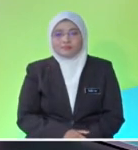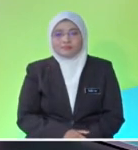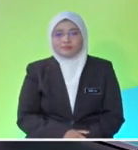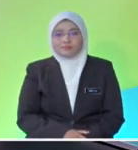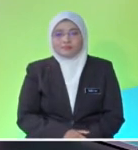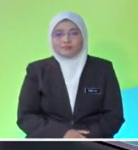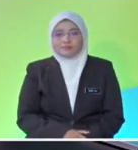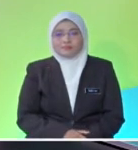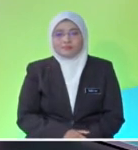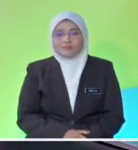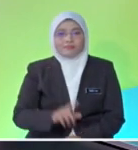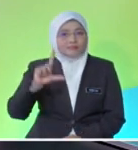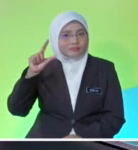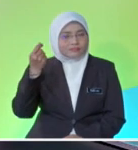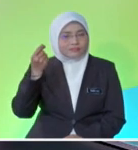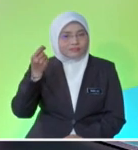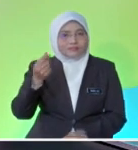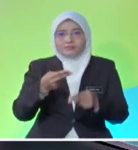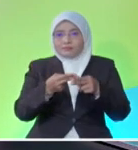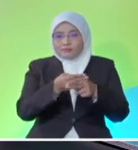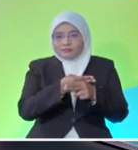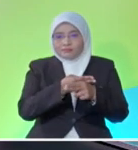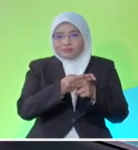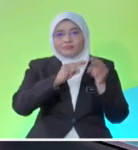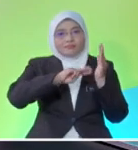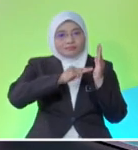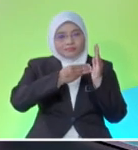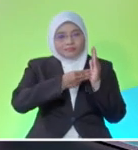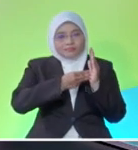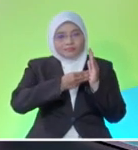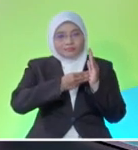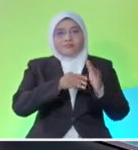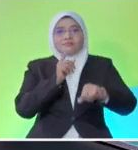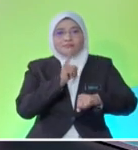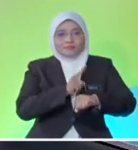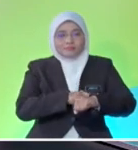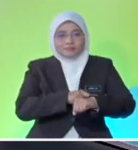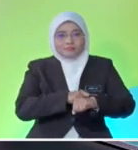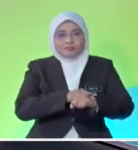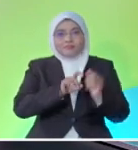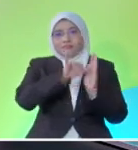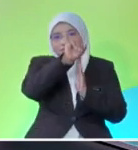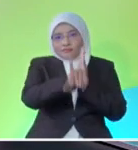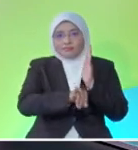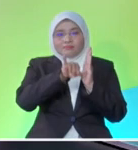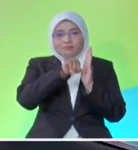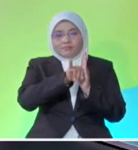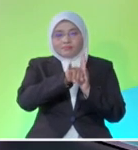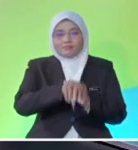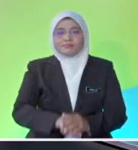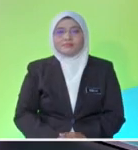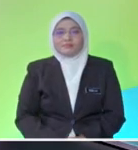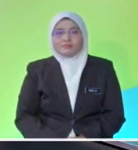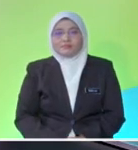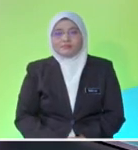ini. Kalau dia berada dekat kawasan pukul 1, dia pukul 1. Dan bila dia bergerak-bergerak lagi, dia pergi ke